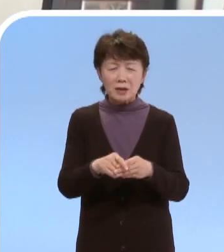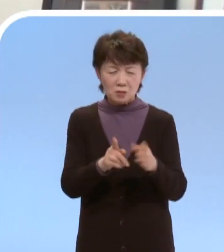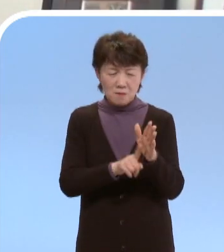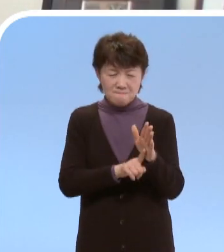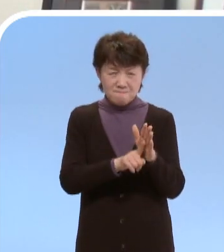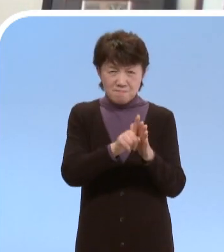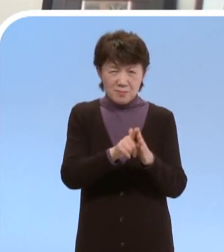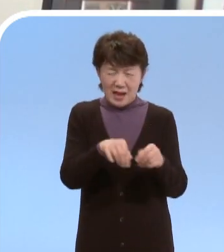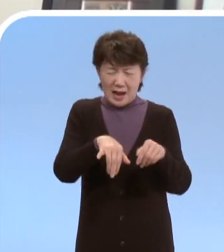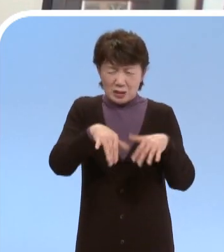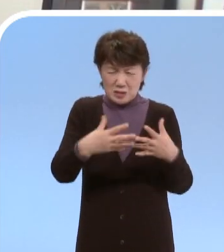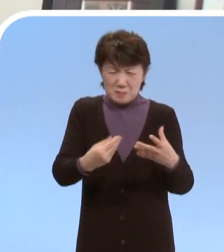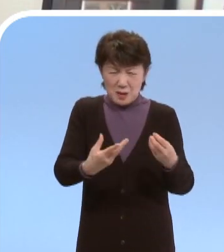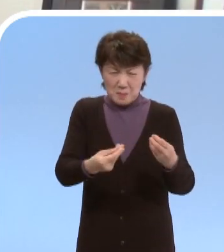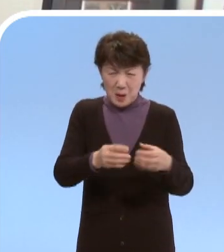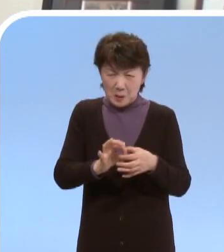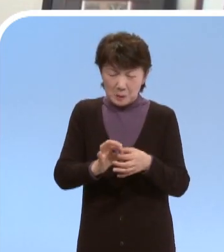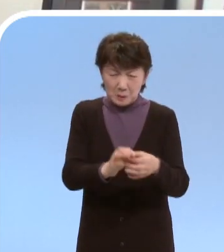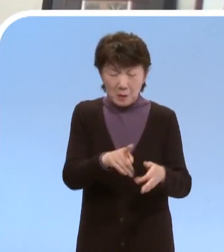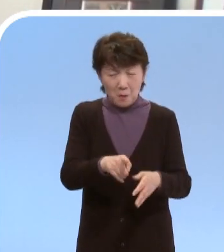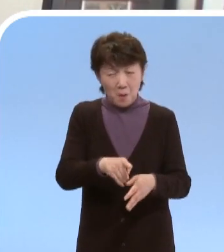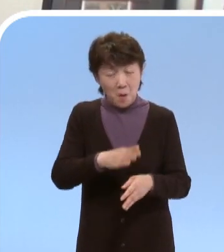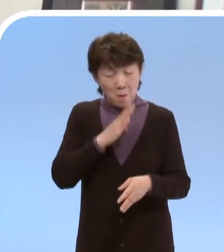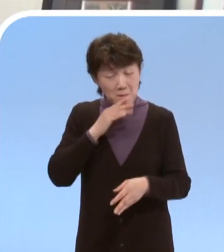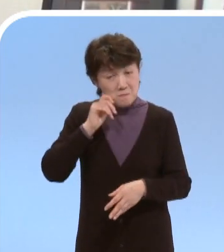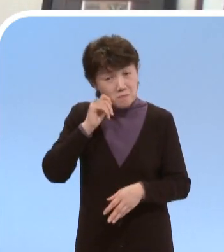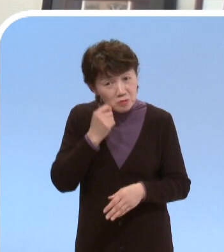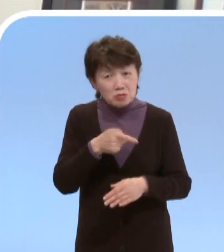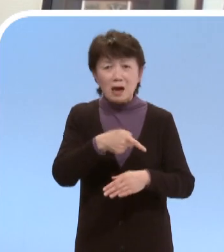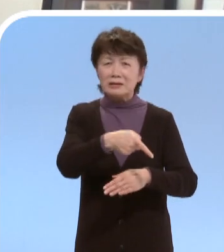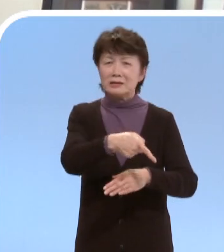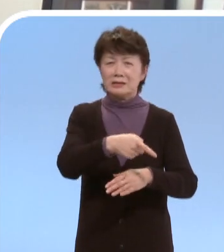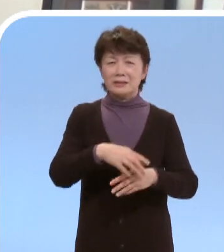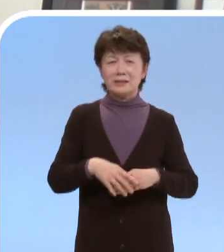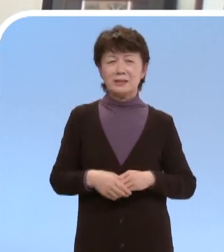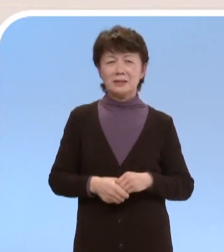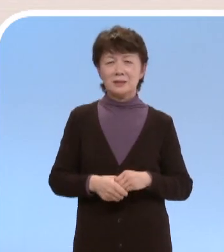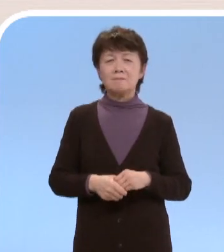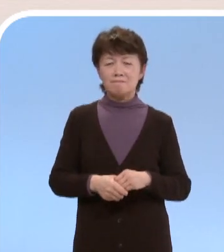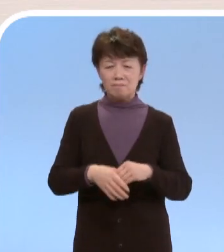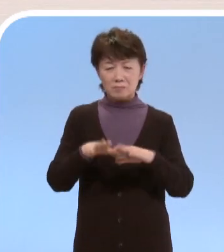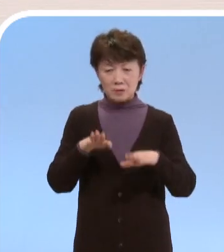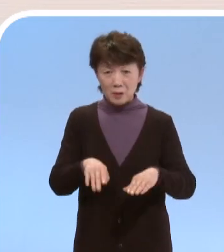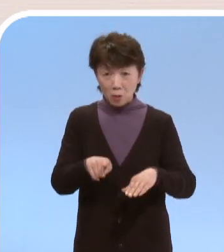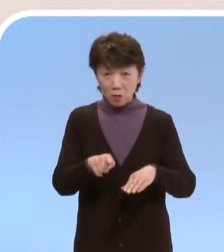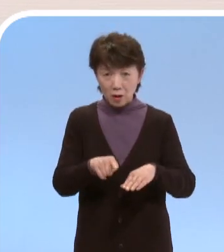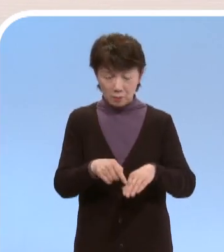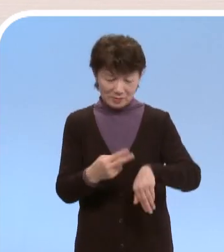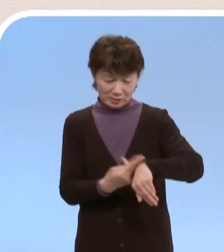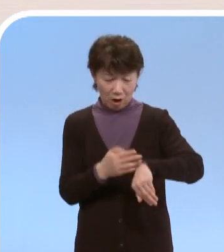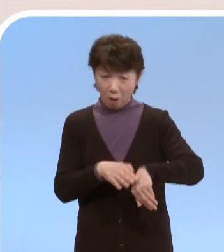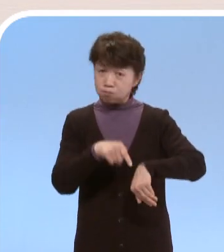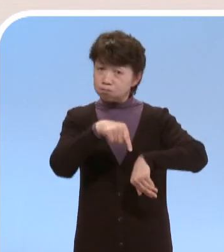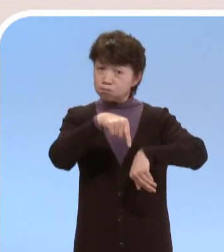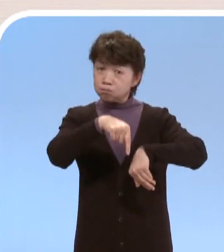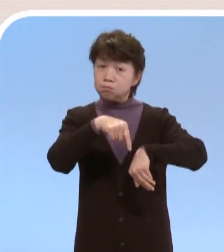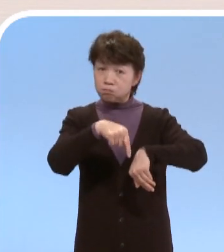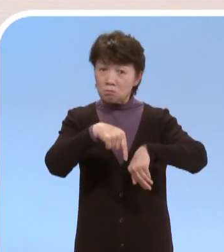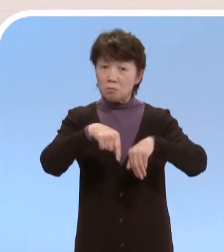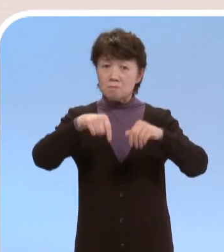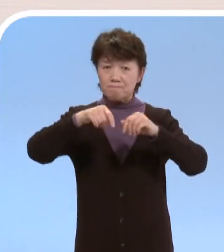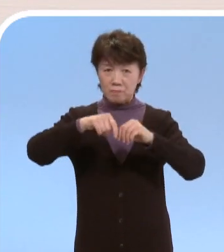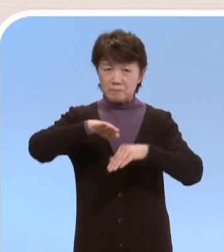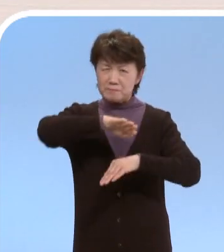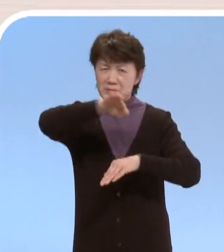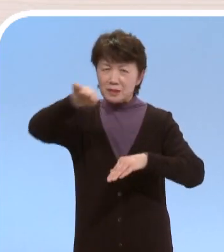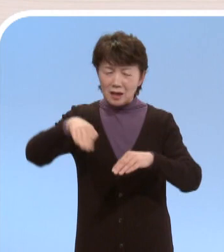度ですね、もうこれが正直な課題ですね。はい、この技術を、なんとかこう世